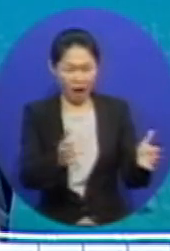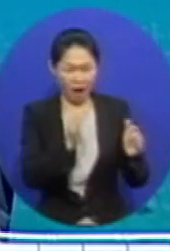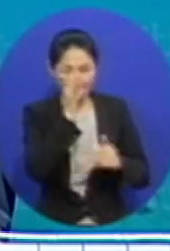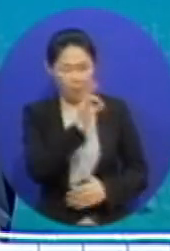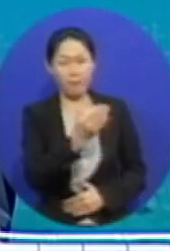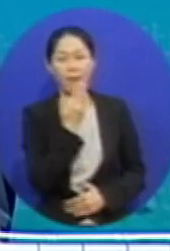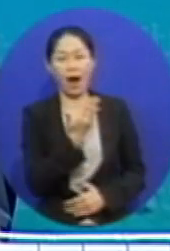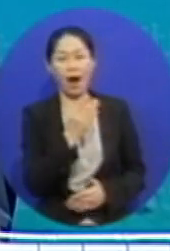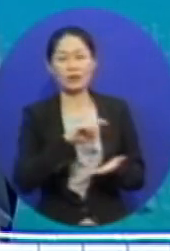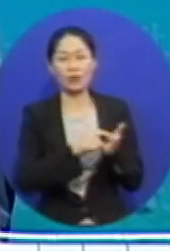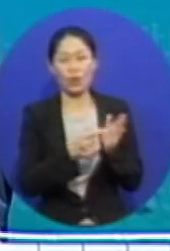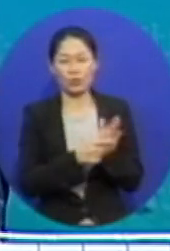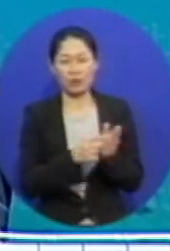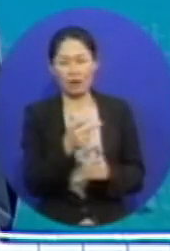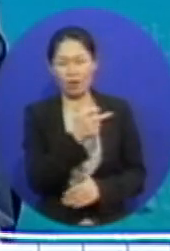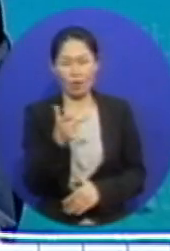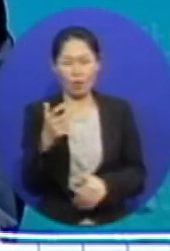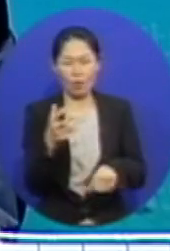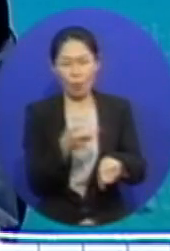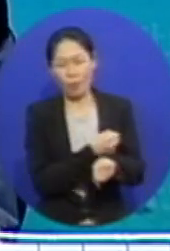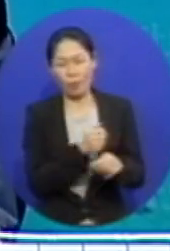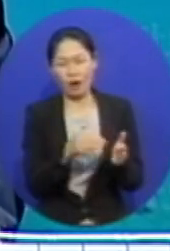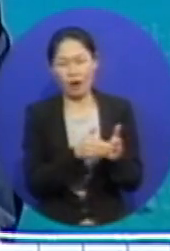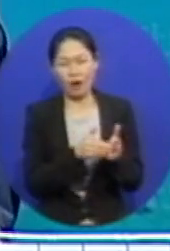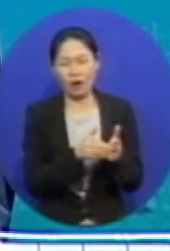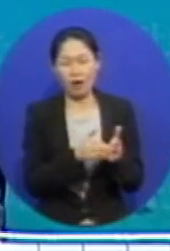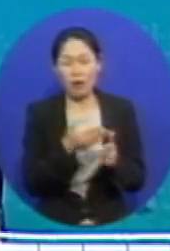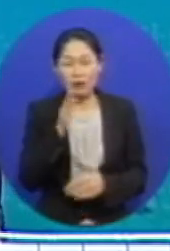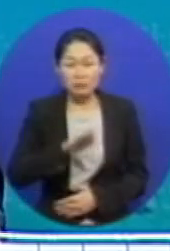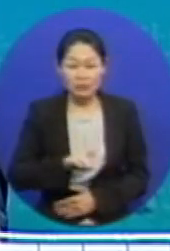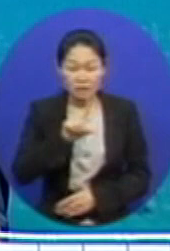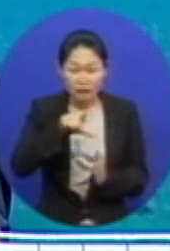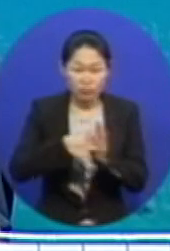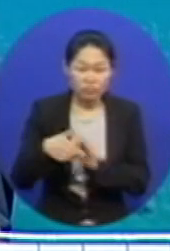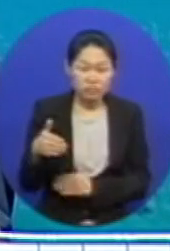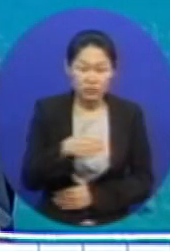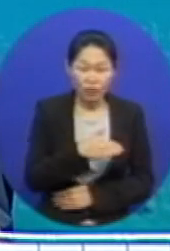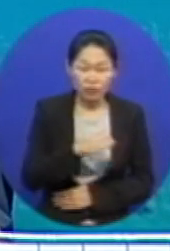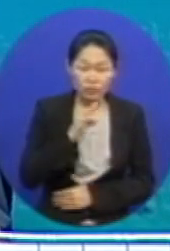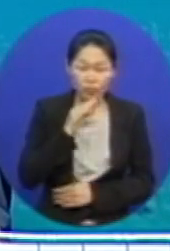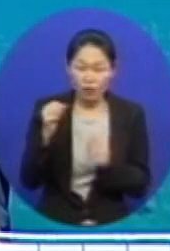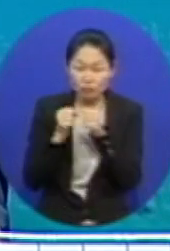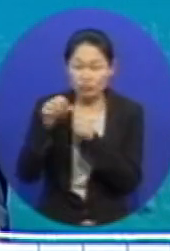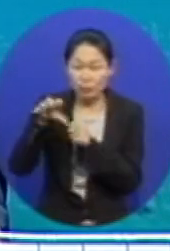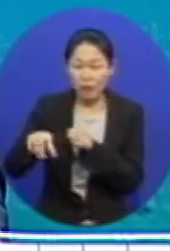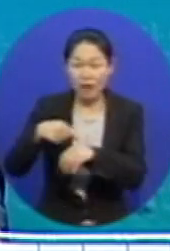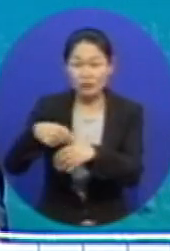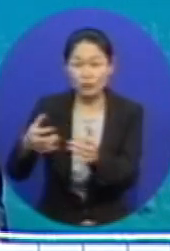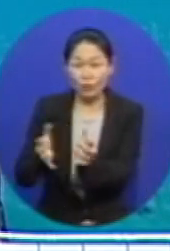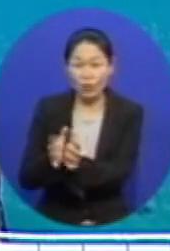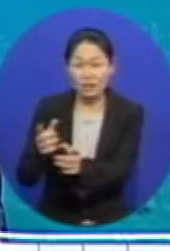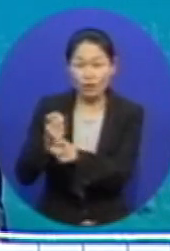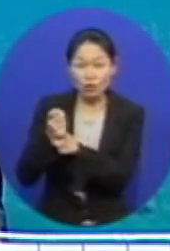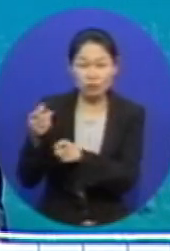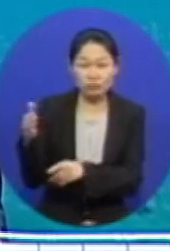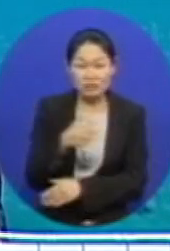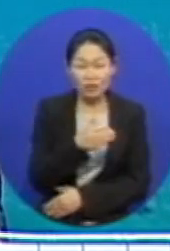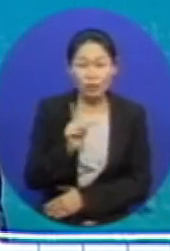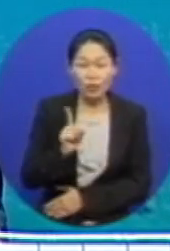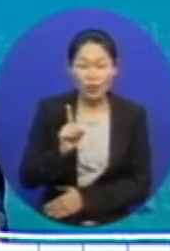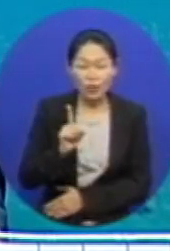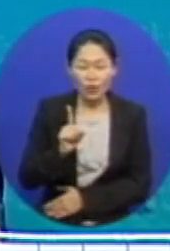세워 놓은 겁니다 그렇다면 그 때부터 이제 북방 외적으로부터 중국은